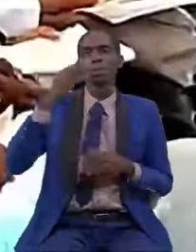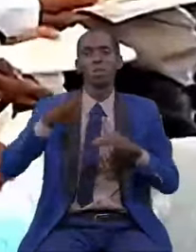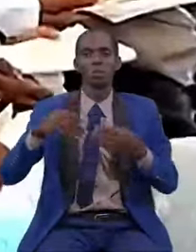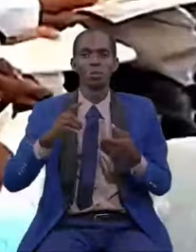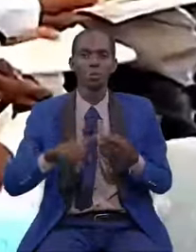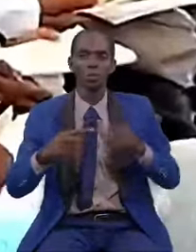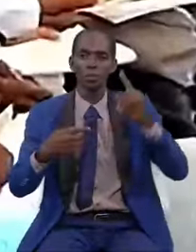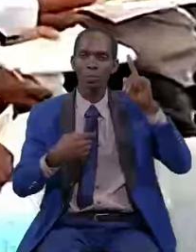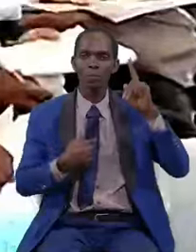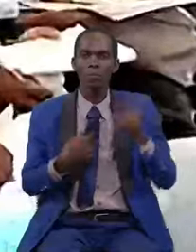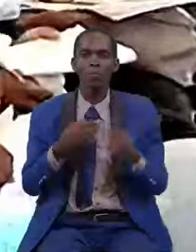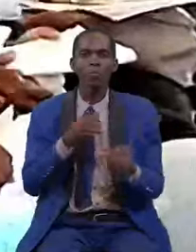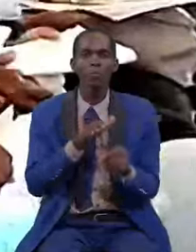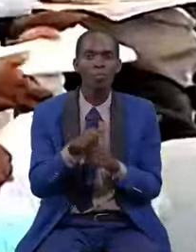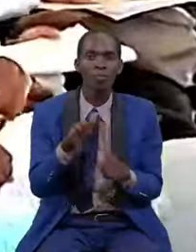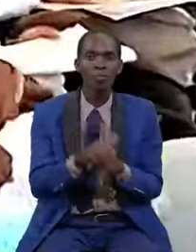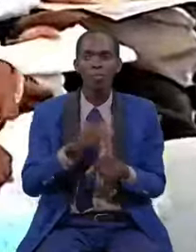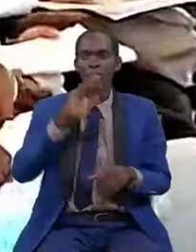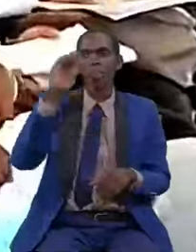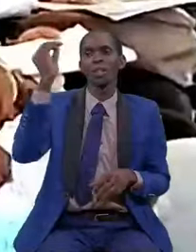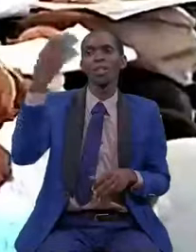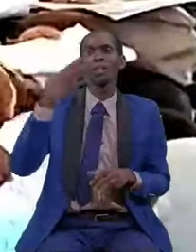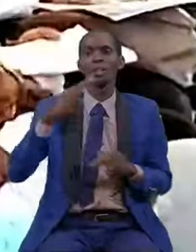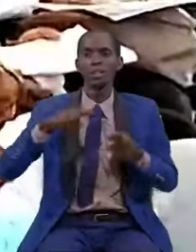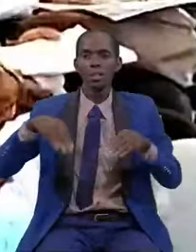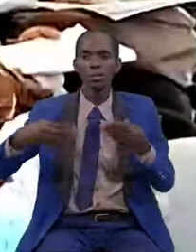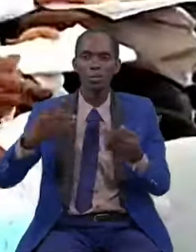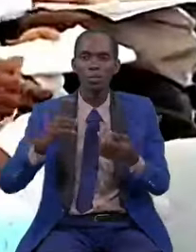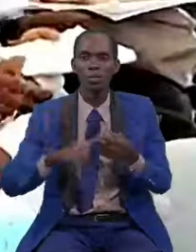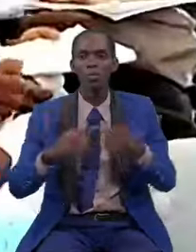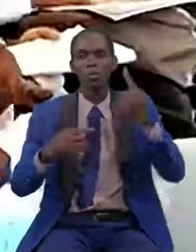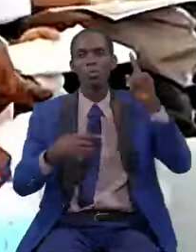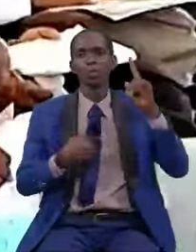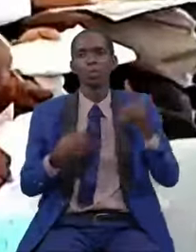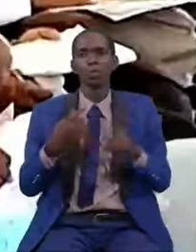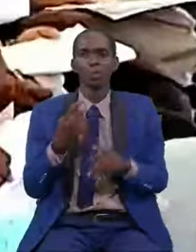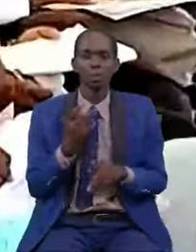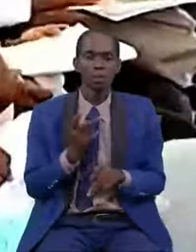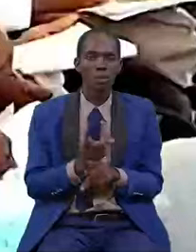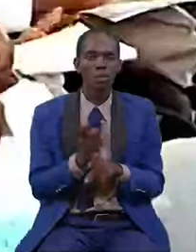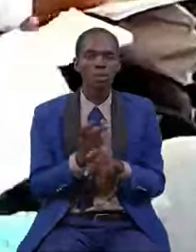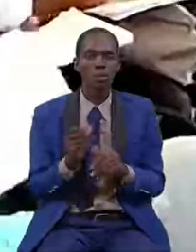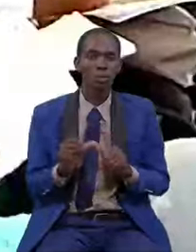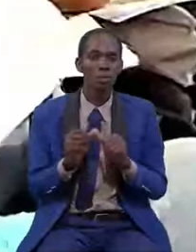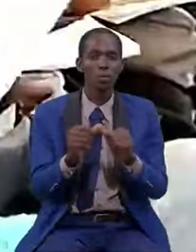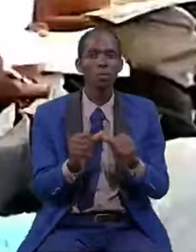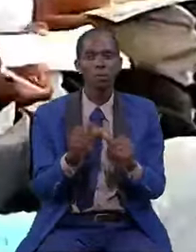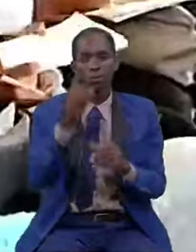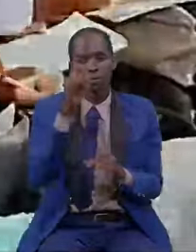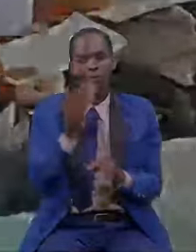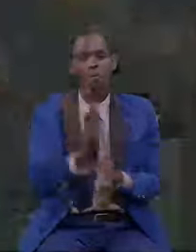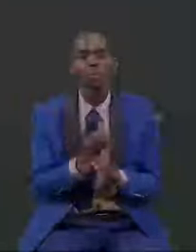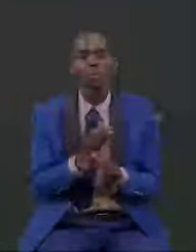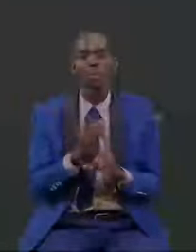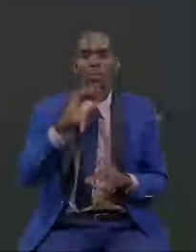qui m'a été donnée, la grâce suffisante qui m'a été donnée, la foi, la grâce qui soutient qui